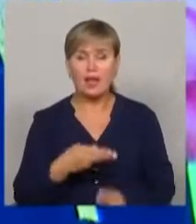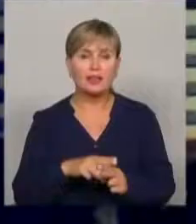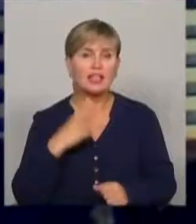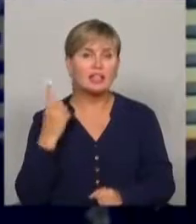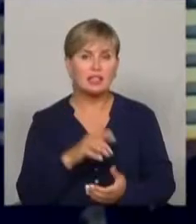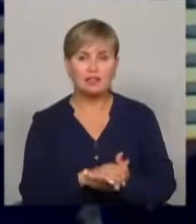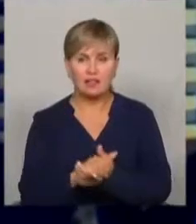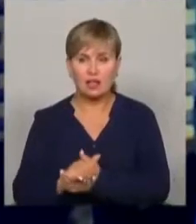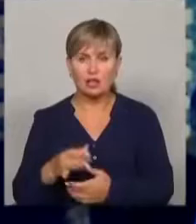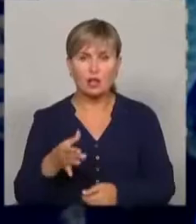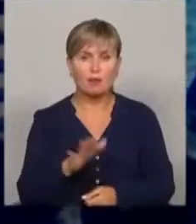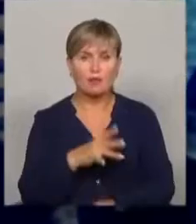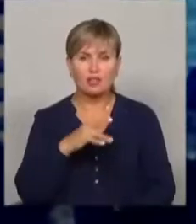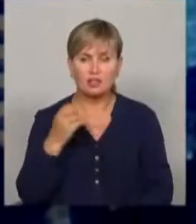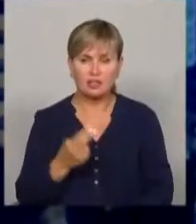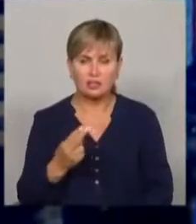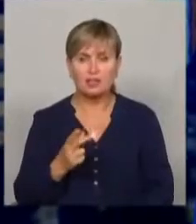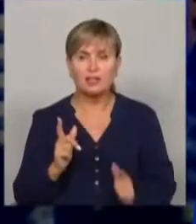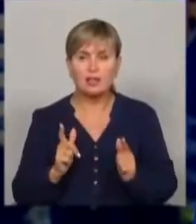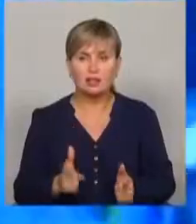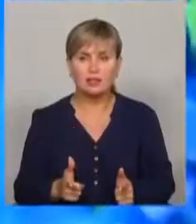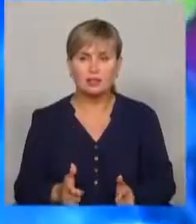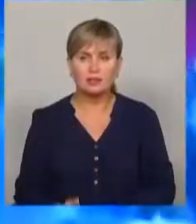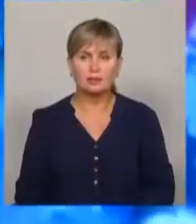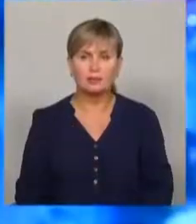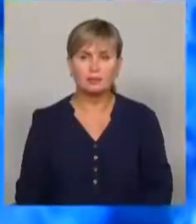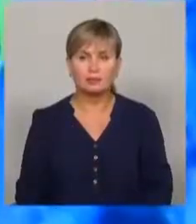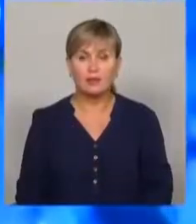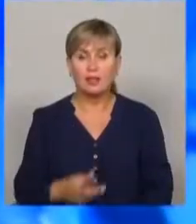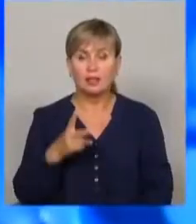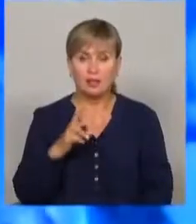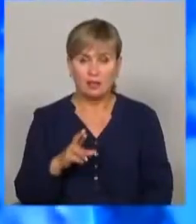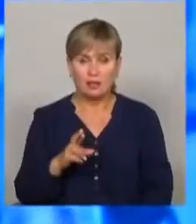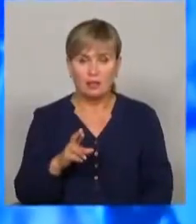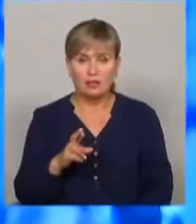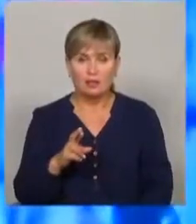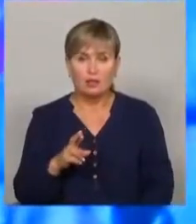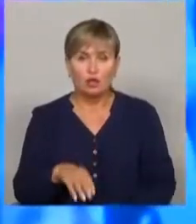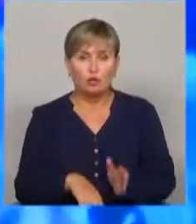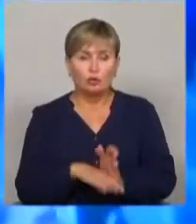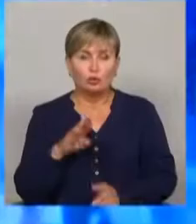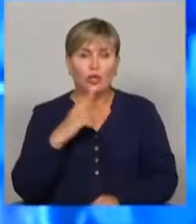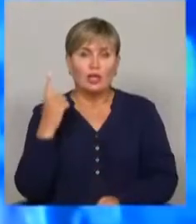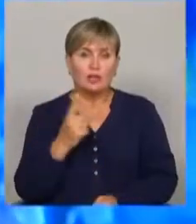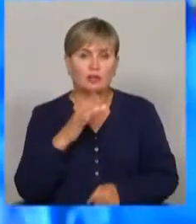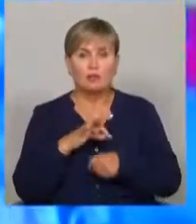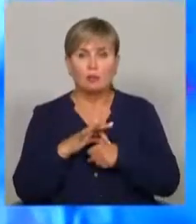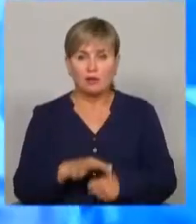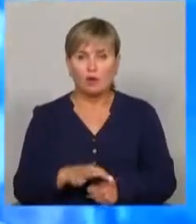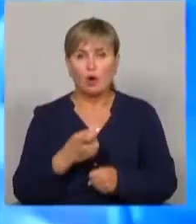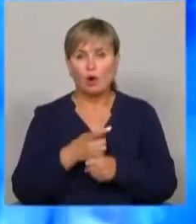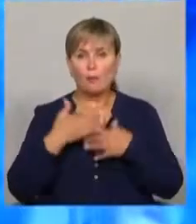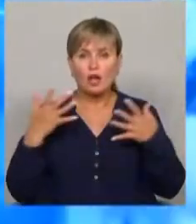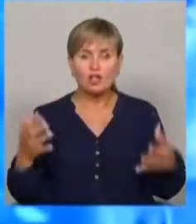и межнациональное, межконфессиональное согласие. Для улучшения единства проводится очень